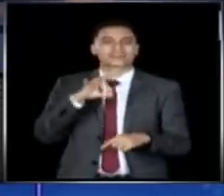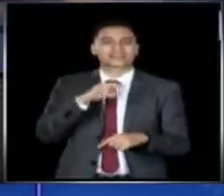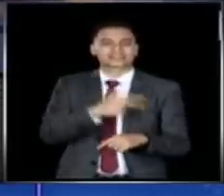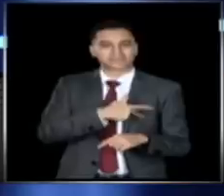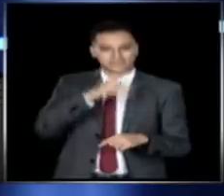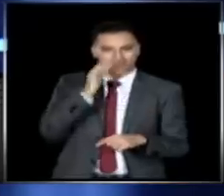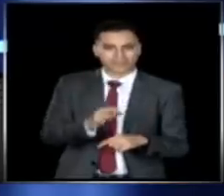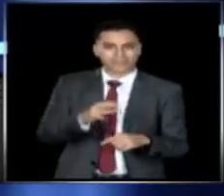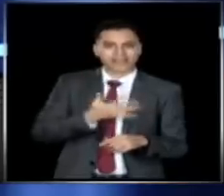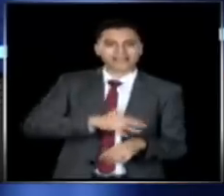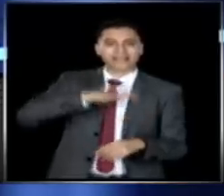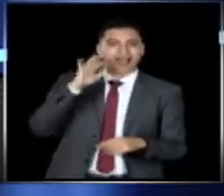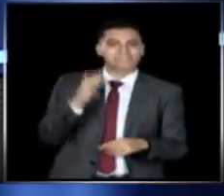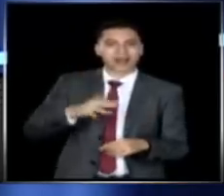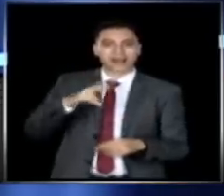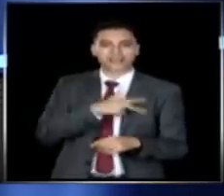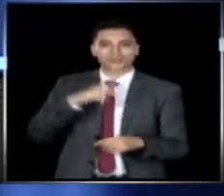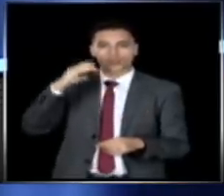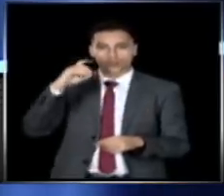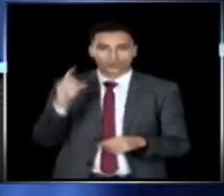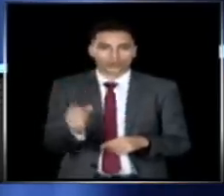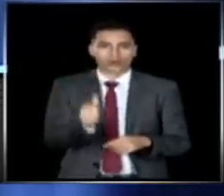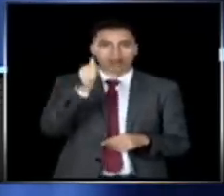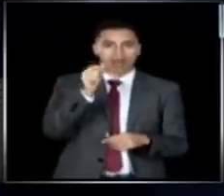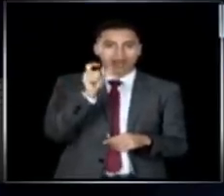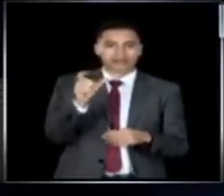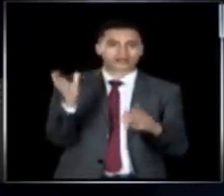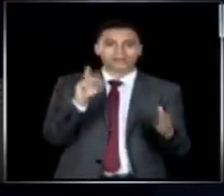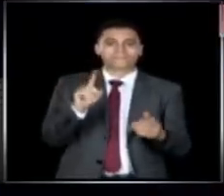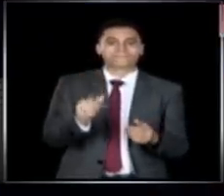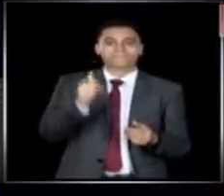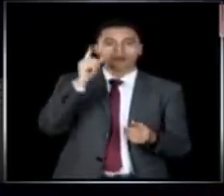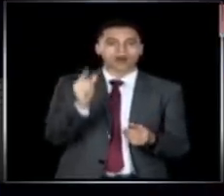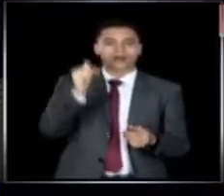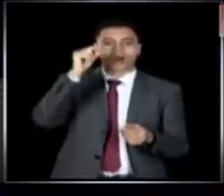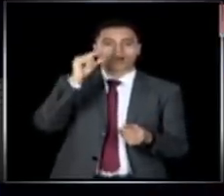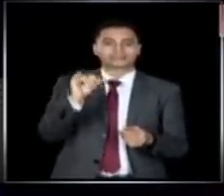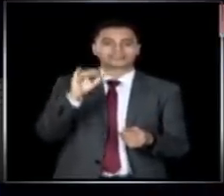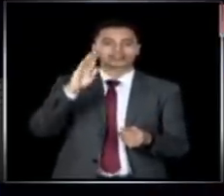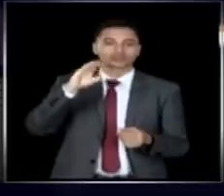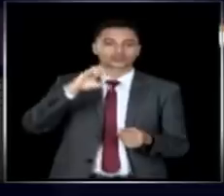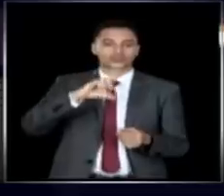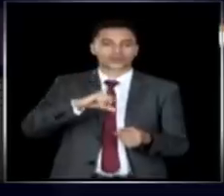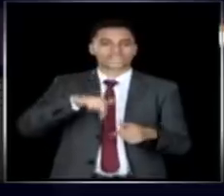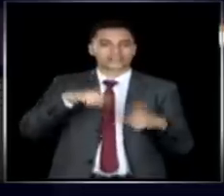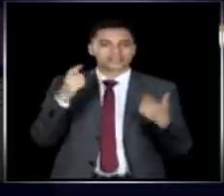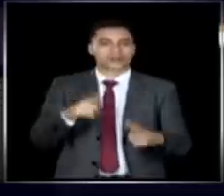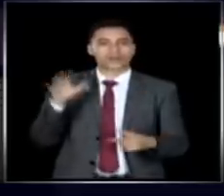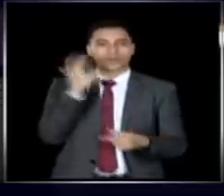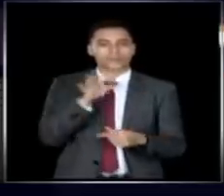جران باراديسو بإحدى الدول الأوروبية، ارتفاعه حوالي